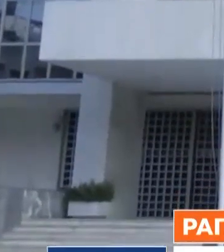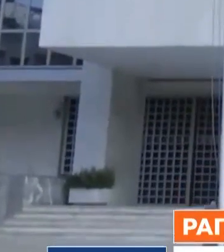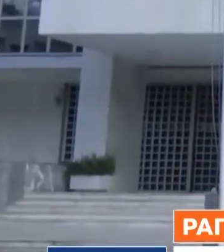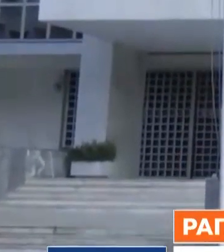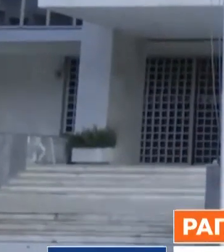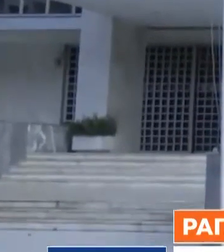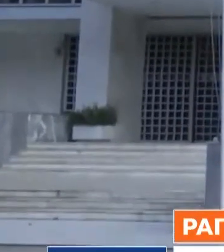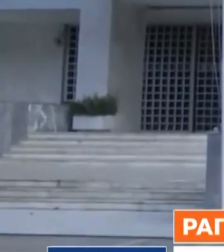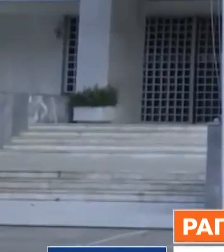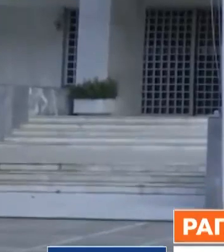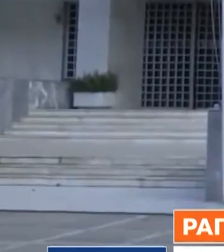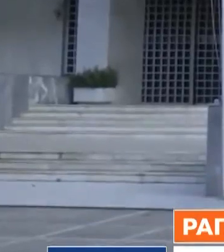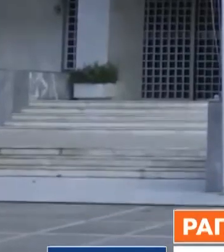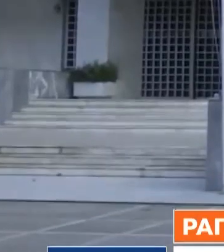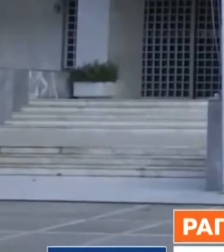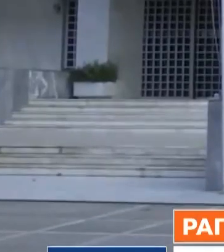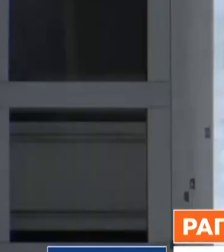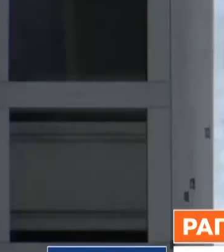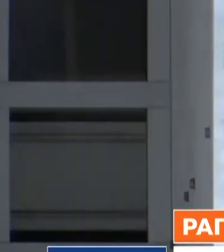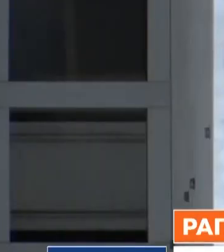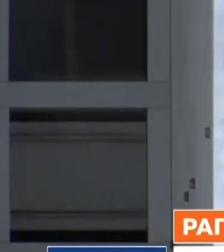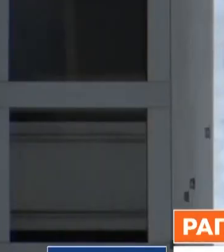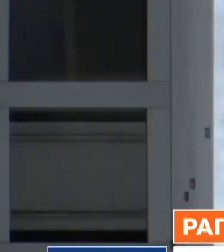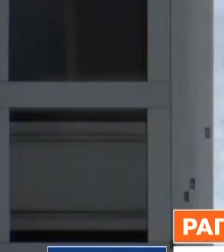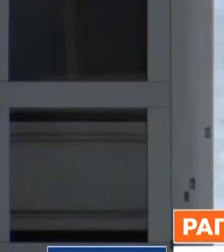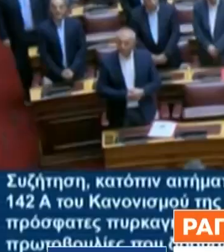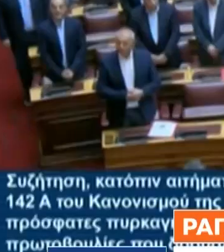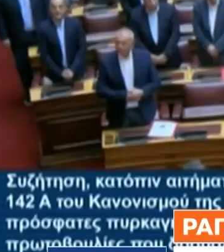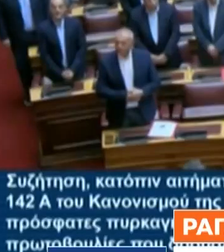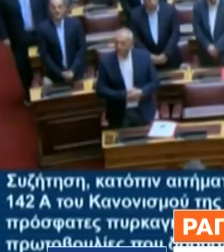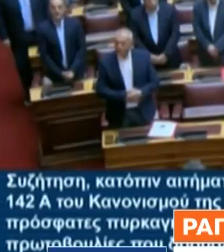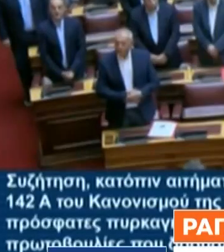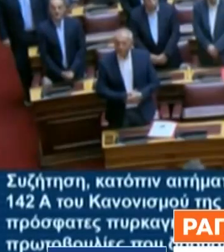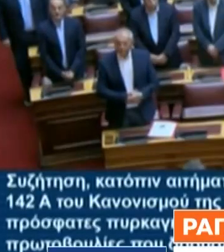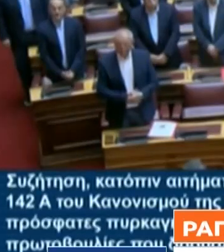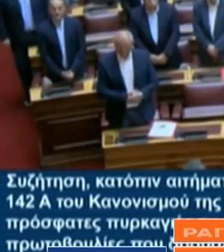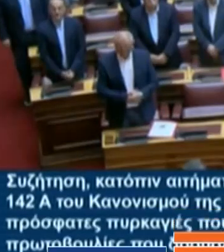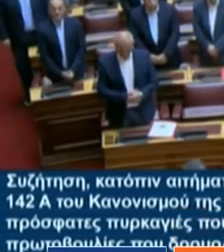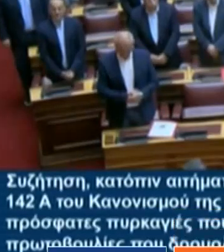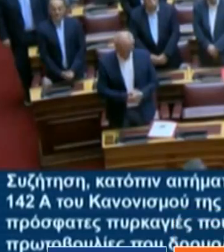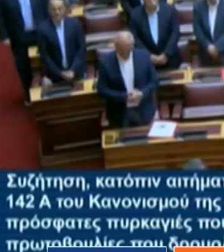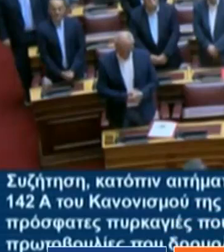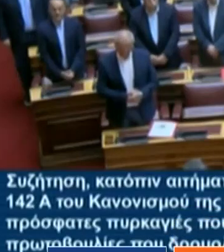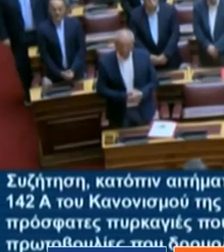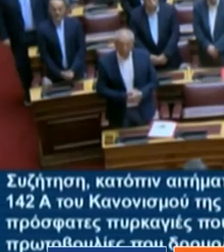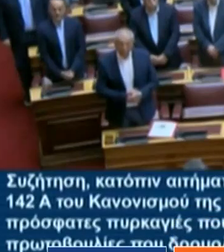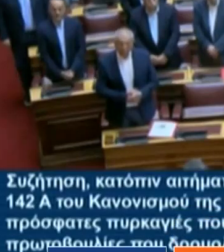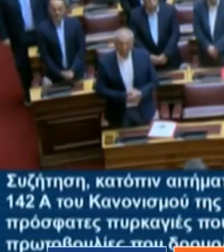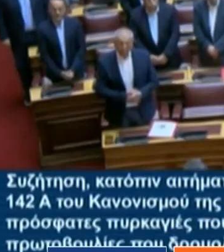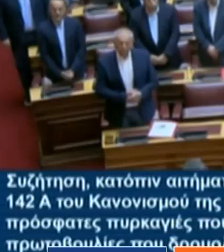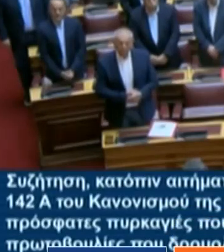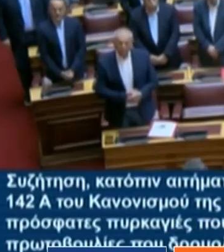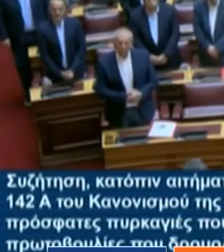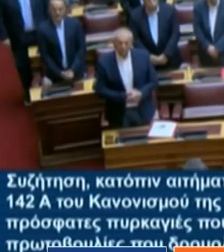πλαίσιο κατεπίγουσας προκατακτικής έρευνας που διενεργεί η εισαγγελία του Αρείου Πάγου. Υπάρχει Greek Mafia η οποία παίρνει λεφτά από